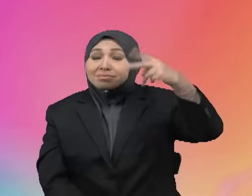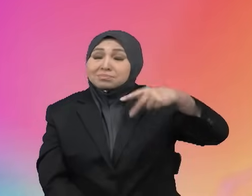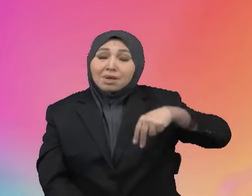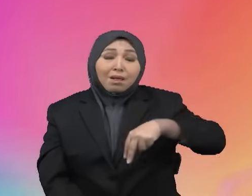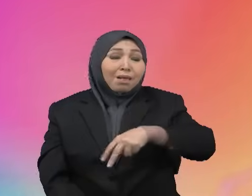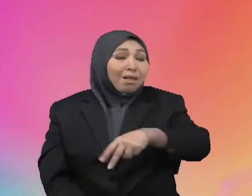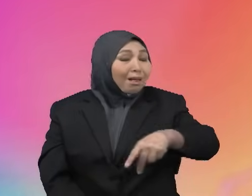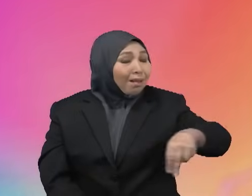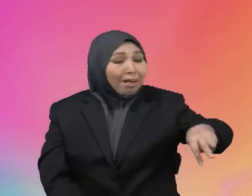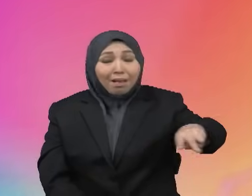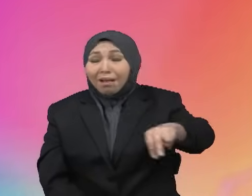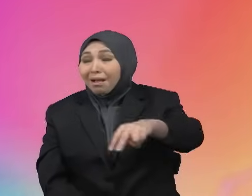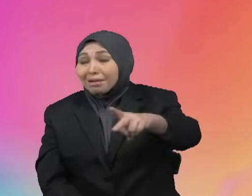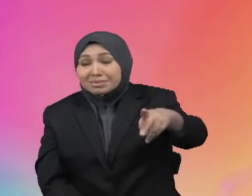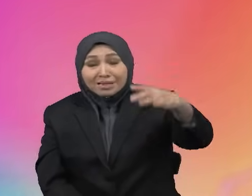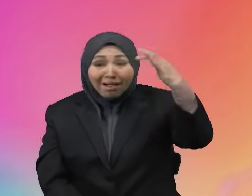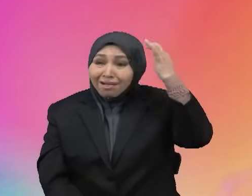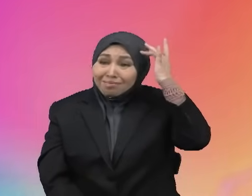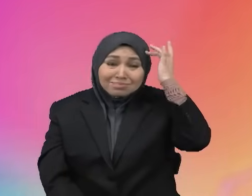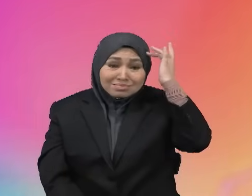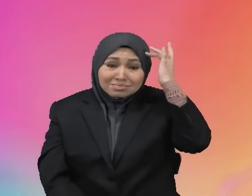يتيهون في الأرض